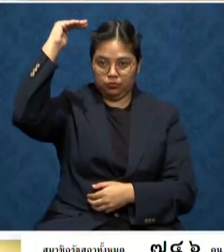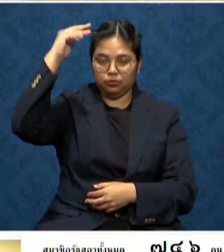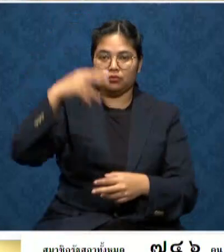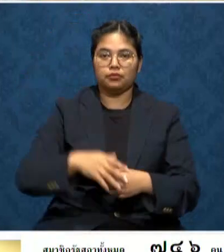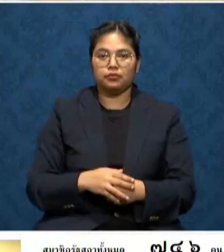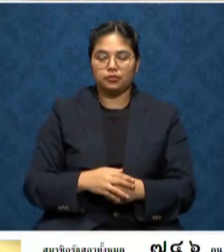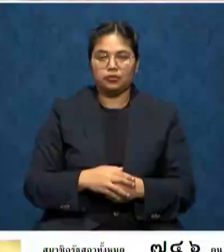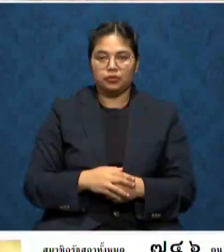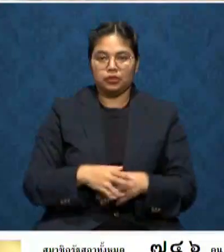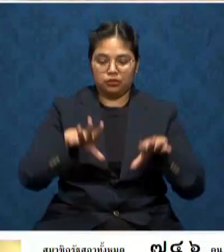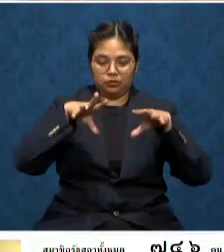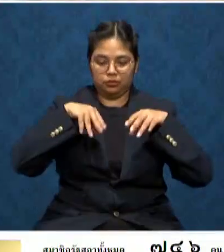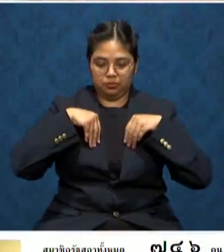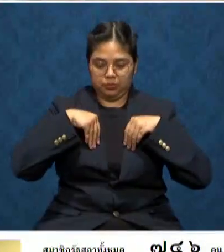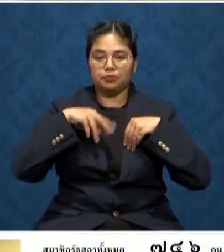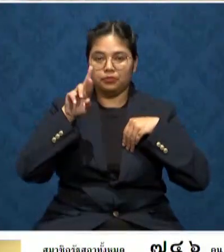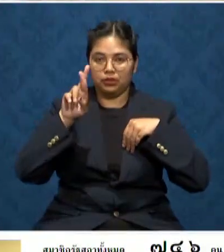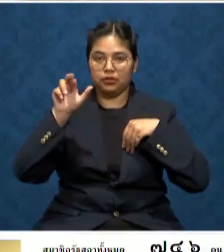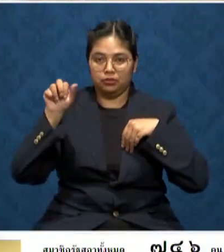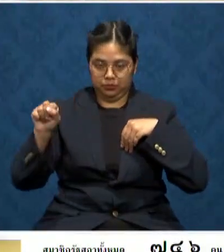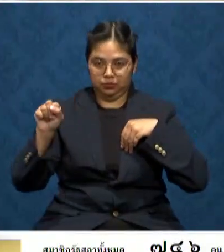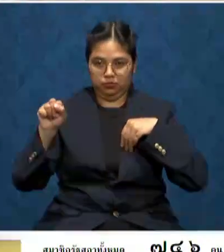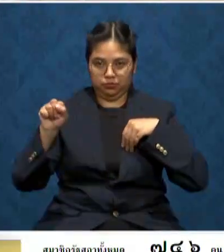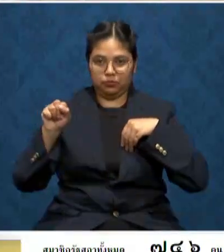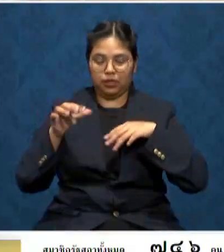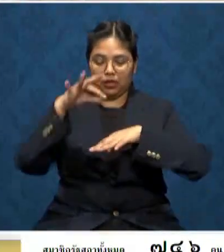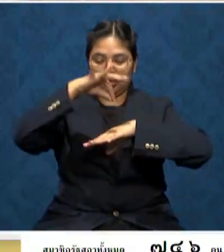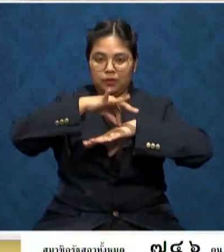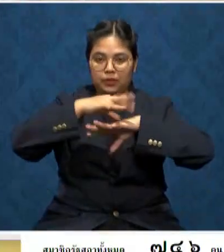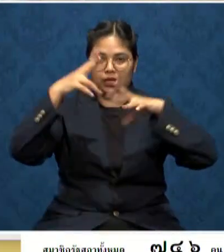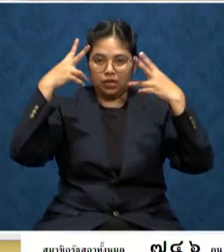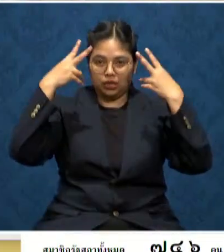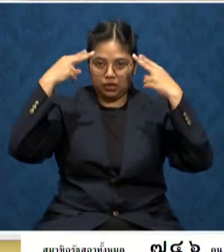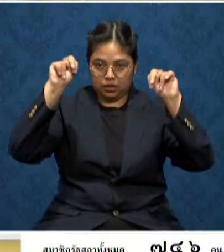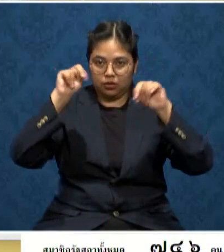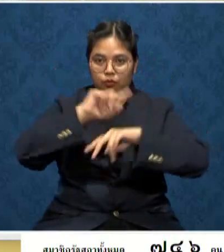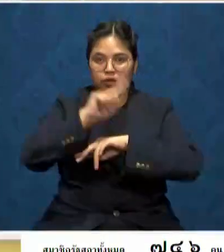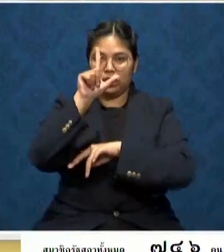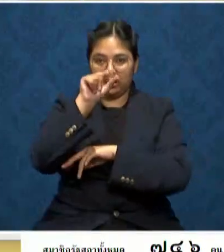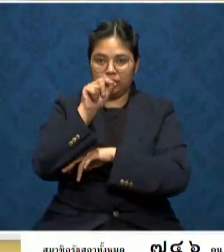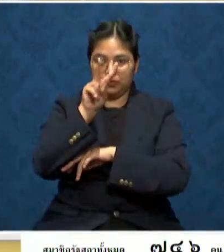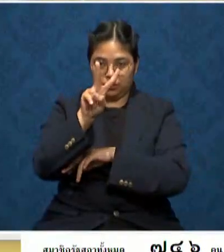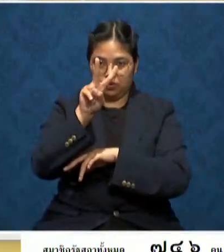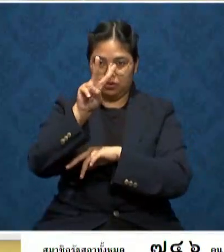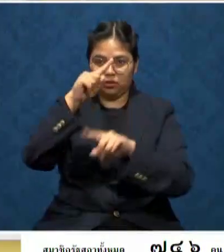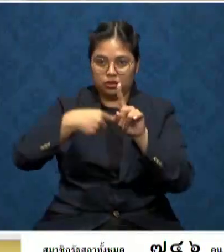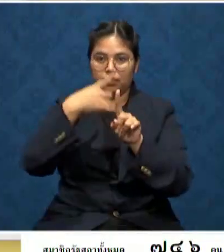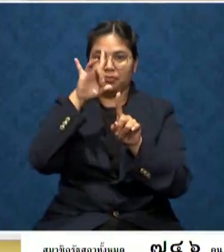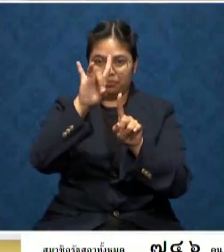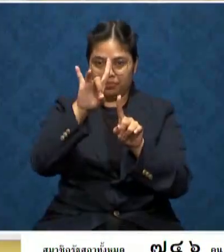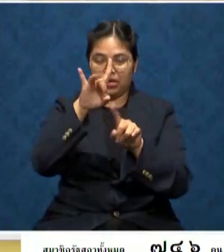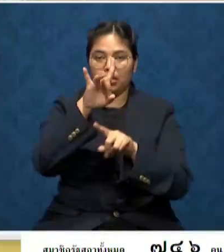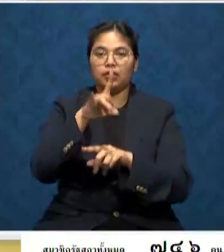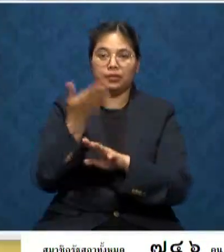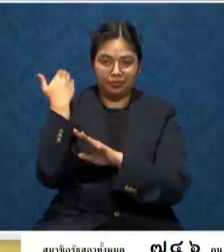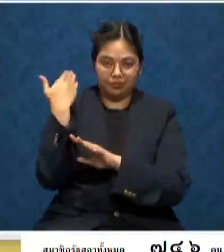เหชอบจากรัฐธษภาให้เป็นายกรัฐธิารีเมอวที่ 22 วภาครมที่ผ่านมาขอภาพฉายทหนึเลยนะครั